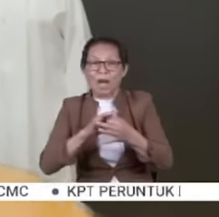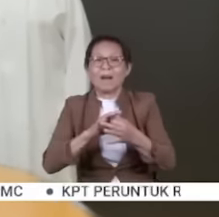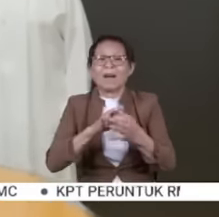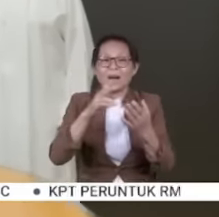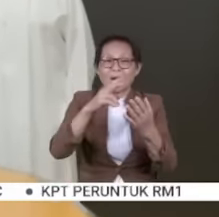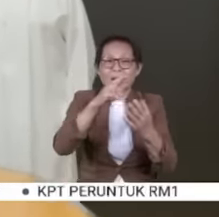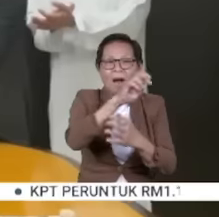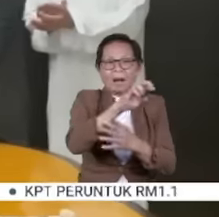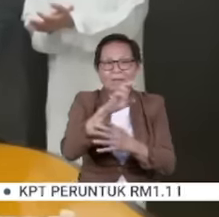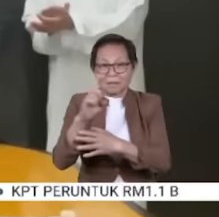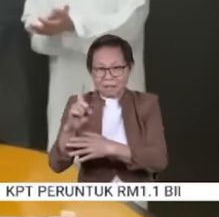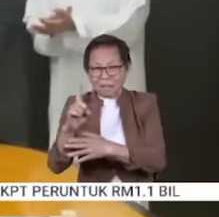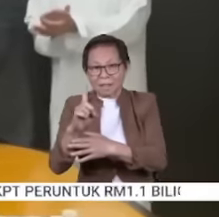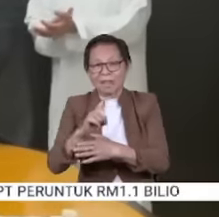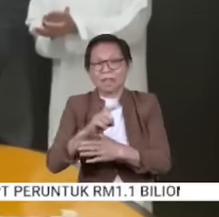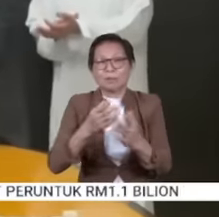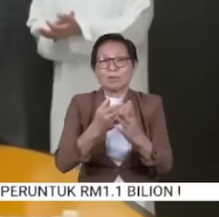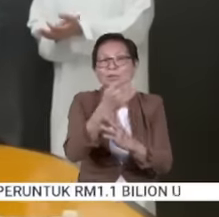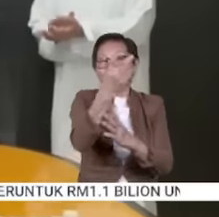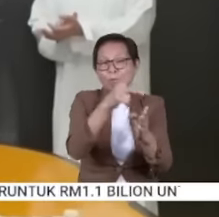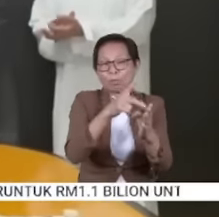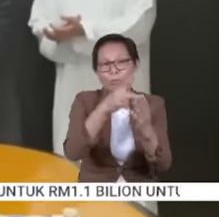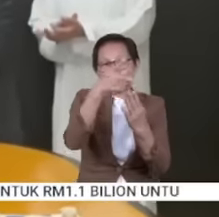UMK menurut